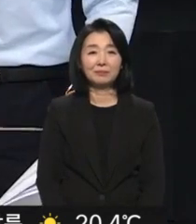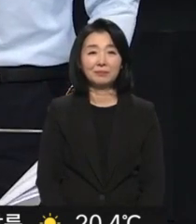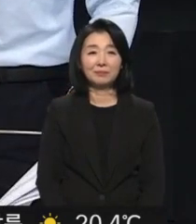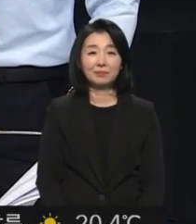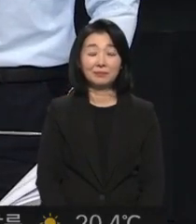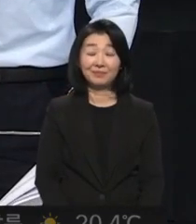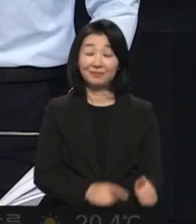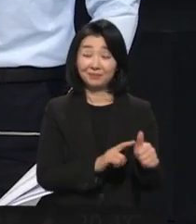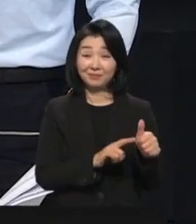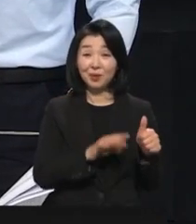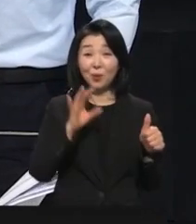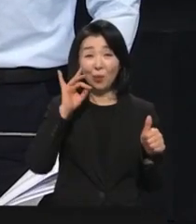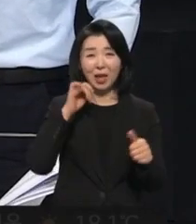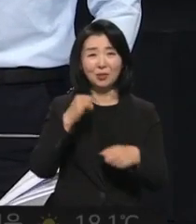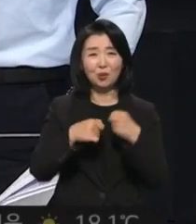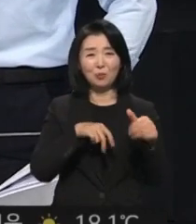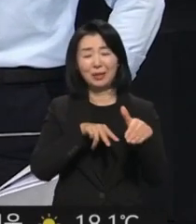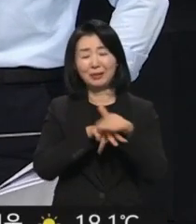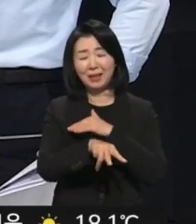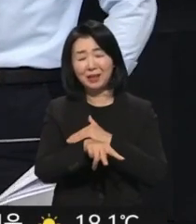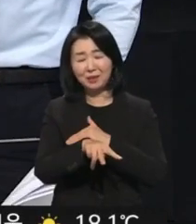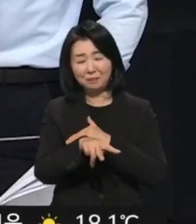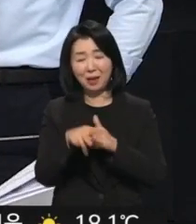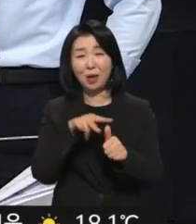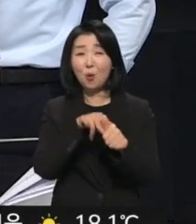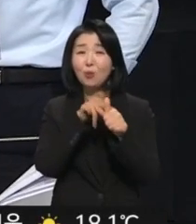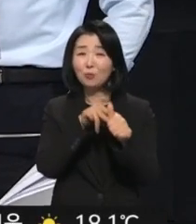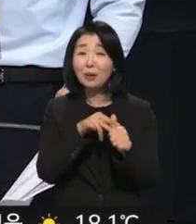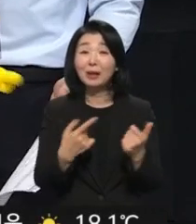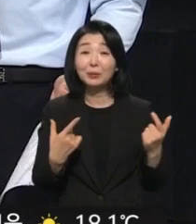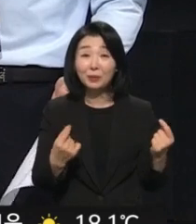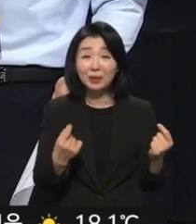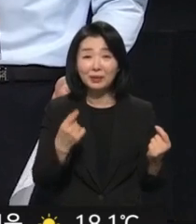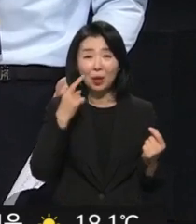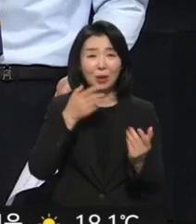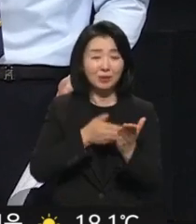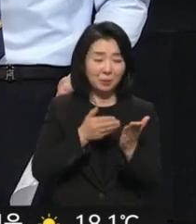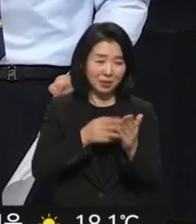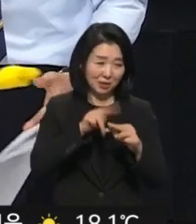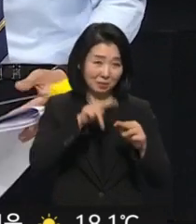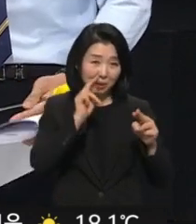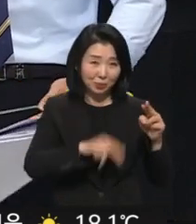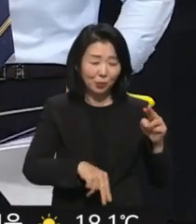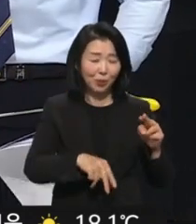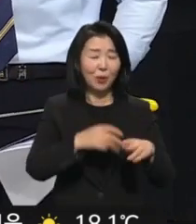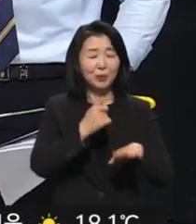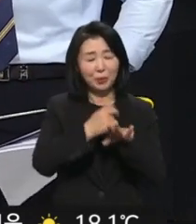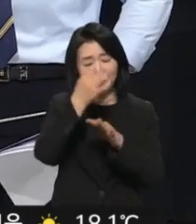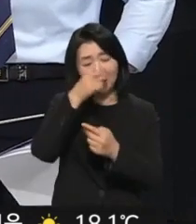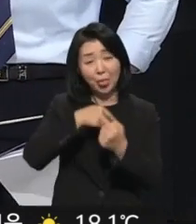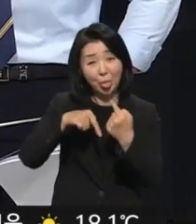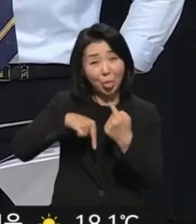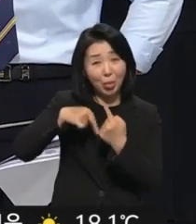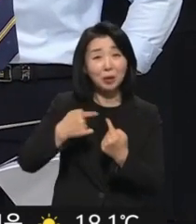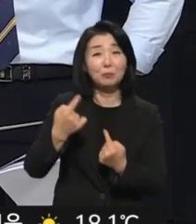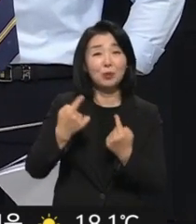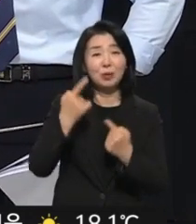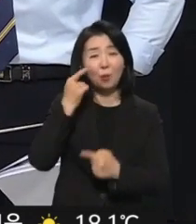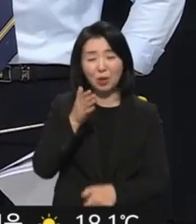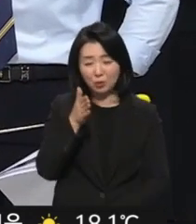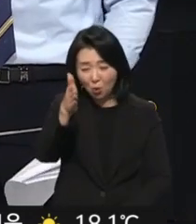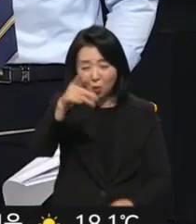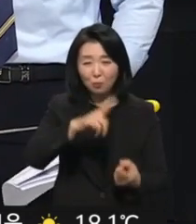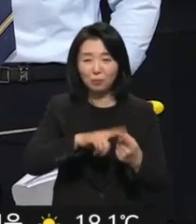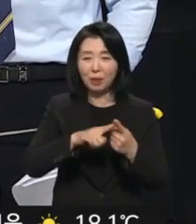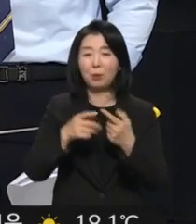의원, 애초부터 동물원을 탈출한 얼룩말 체질이었나 봅니다. 대변인을 그만두자 이 잔기술보다 전공법으로